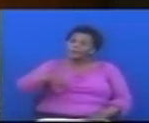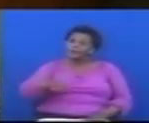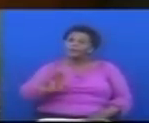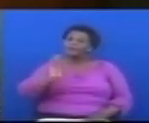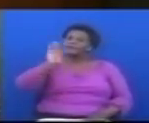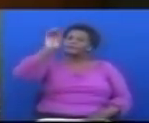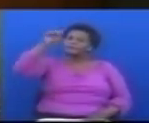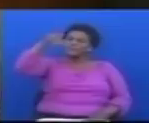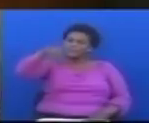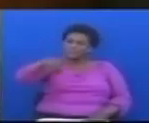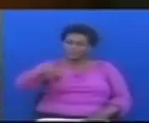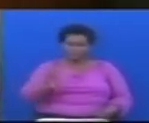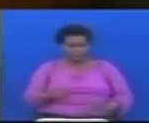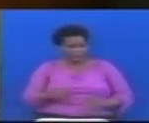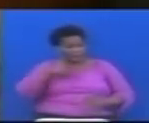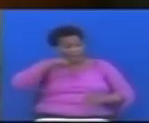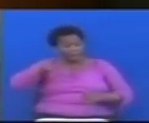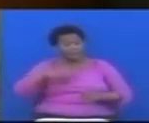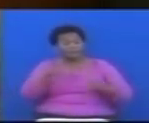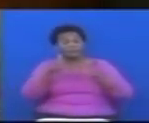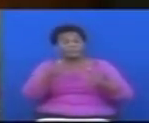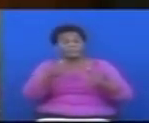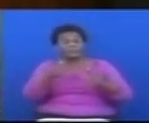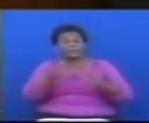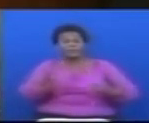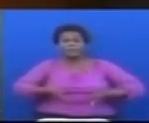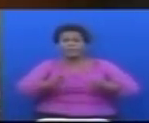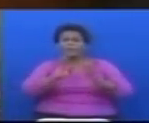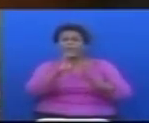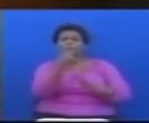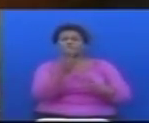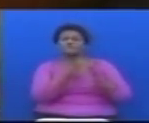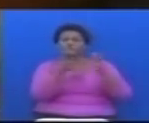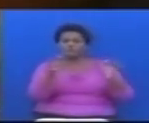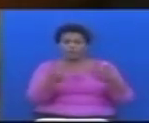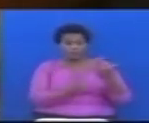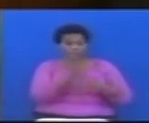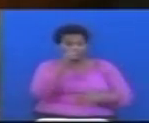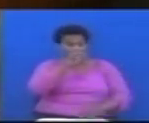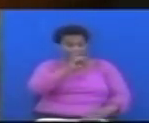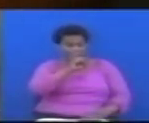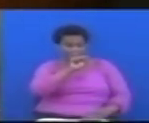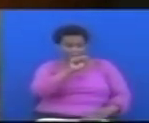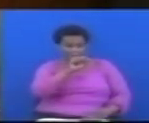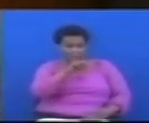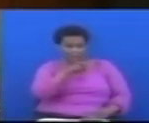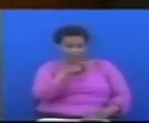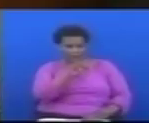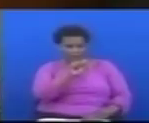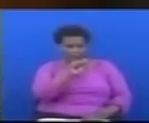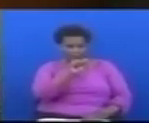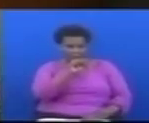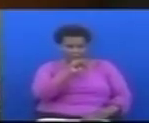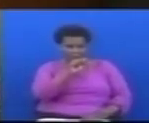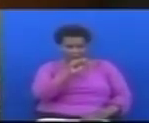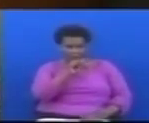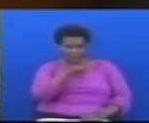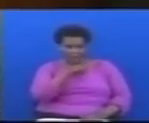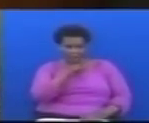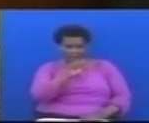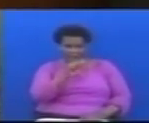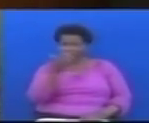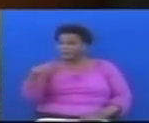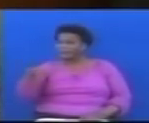sasa tunategemea barabara hii kubwa moja toka Sangasanga kwenda mpaka Nyandila Kikeo. Lakini